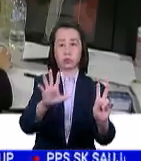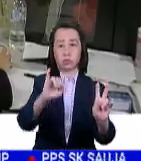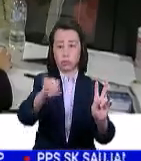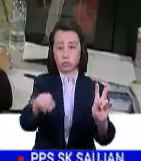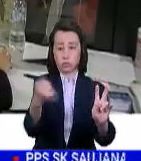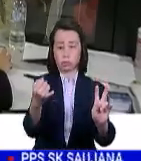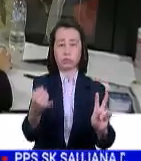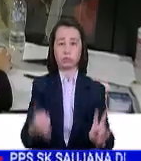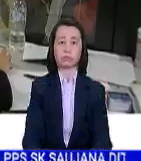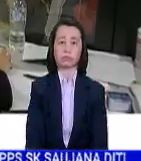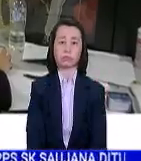juta